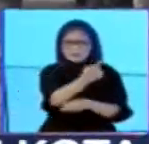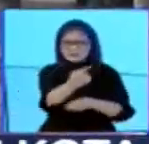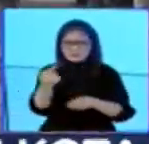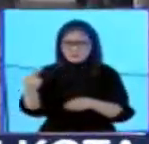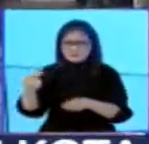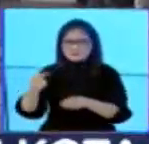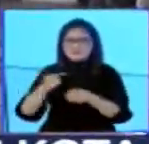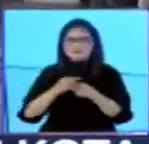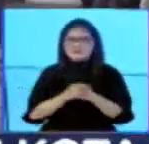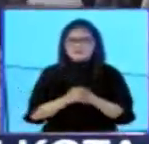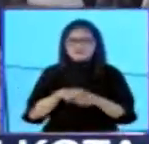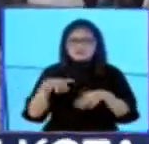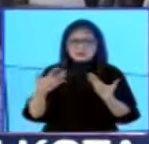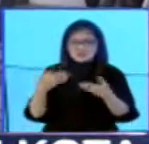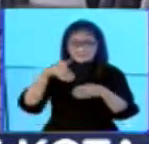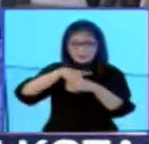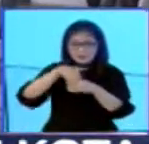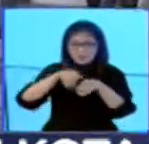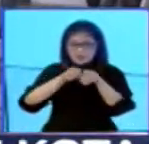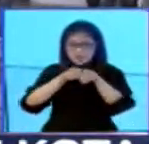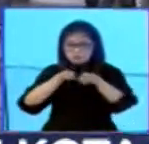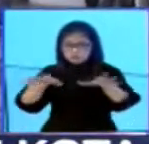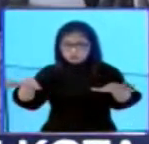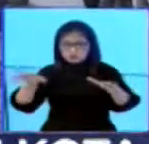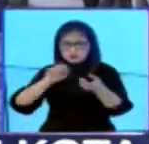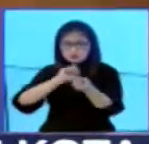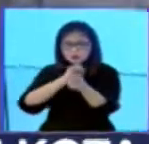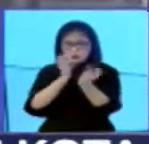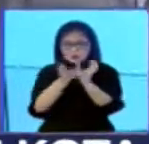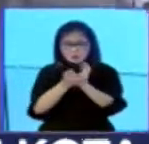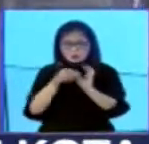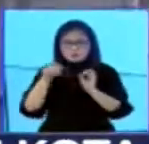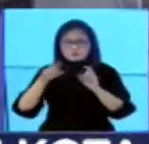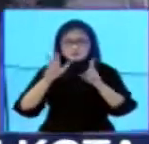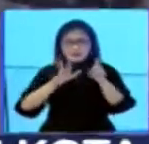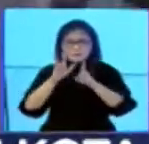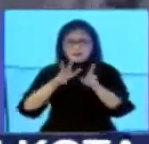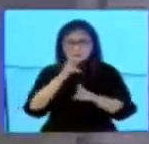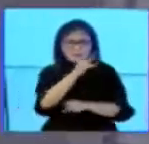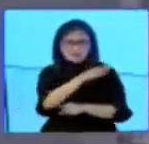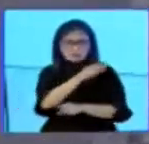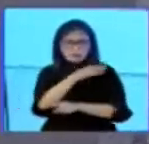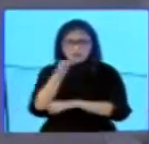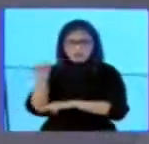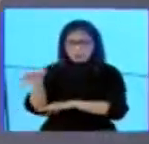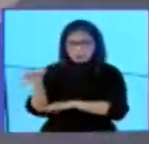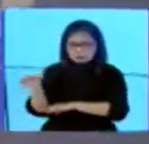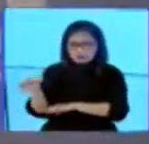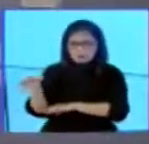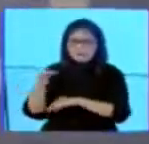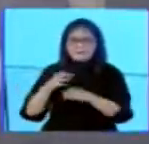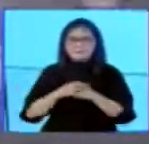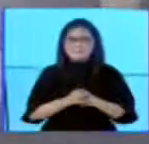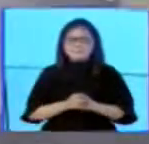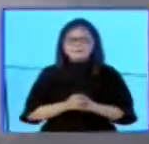Pilkada serentak di Provinsi Jawa Timur tahun ini diikuti oleh 19 kabupaten dan kota. Dari